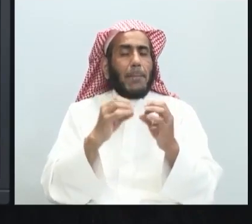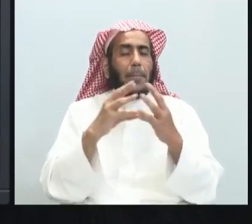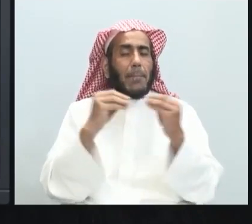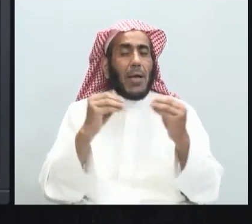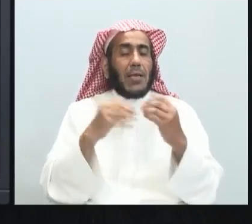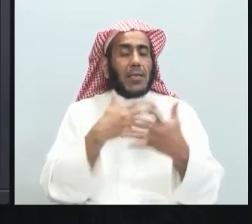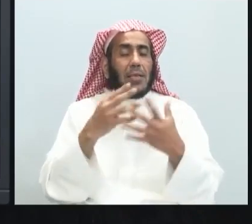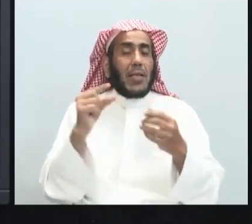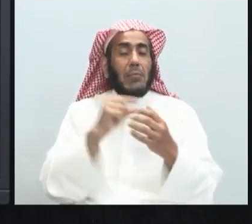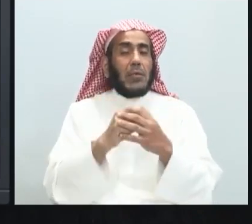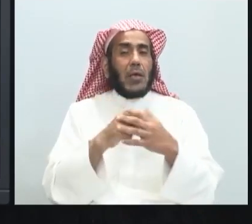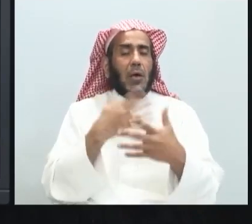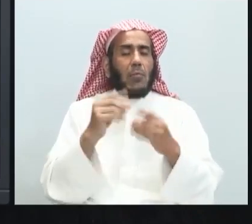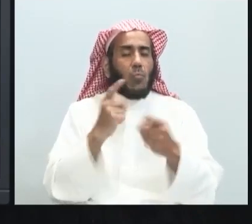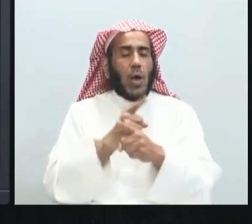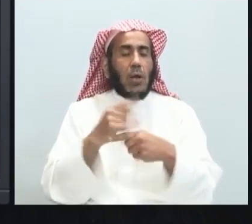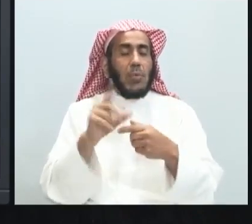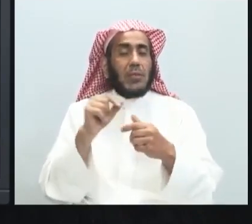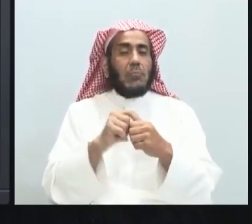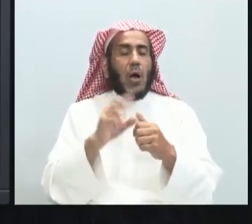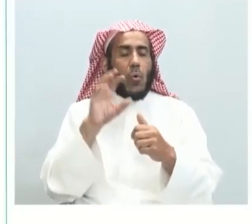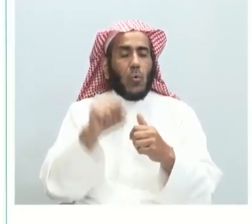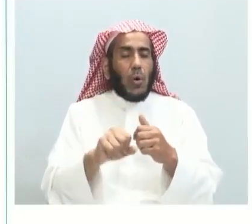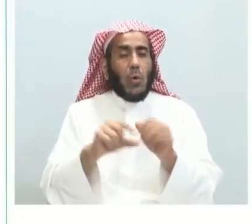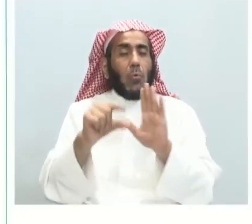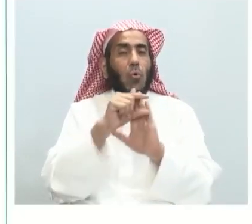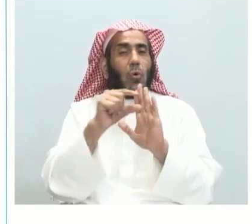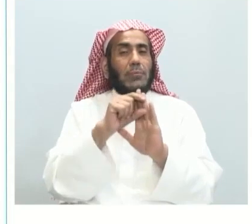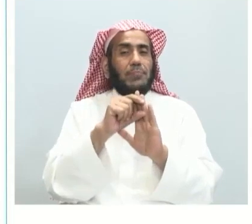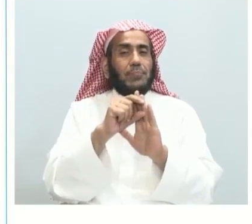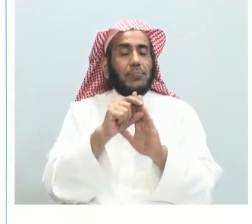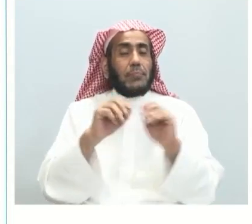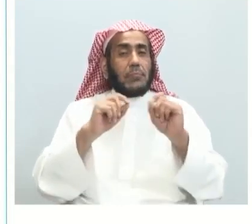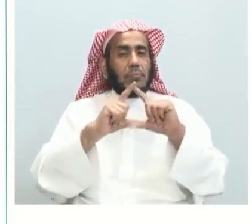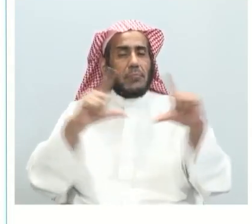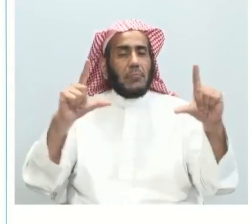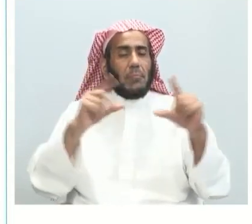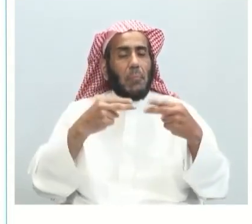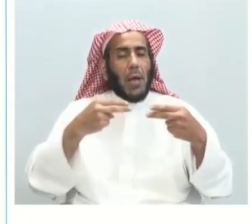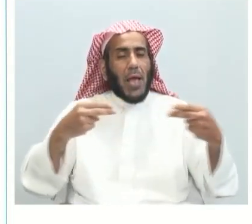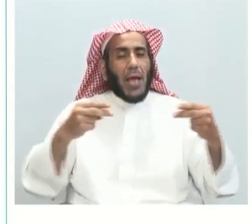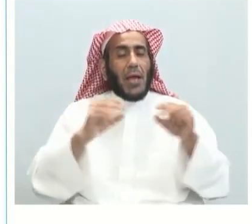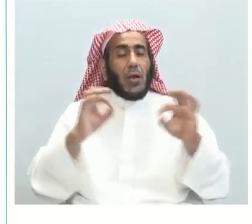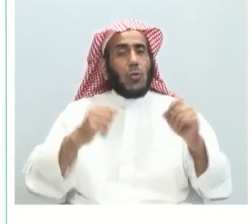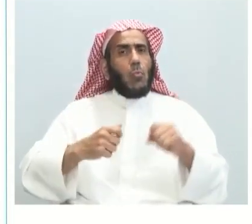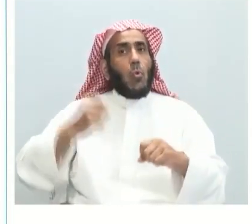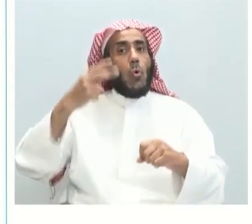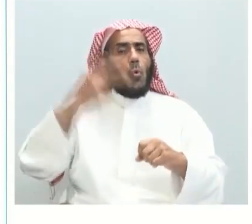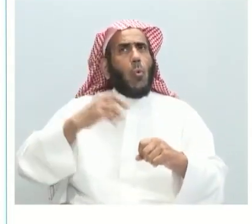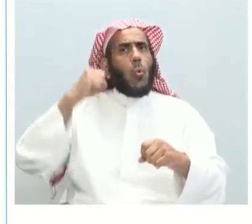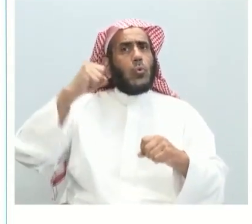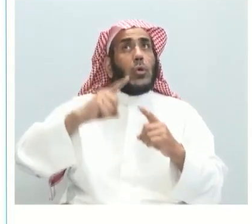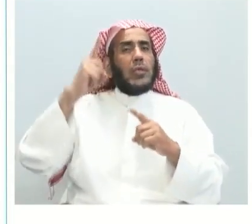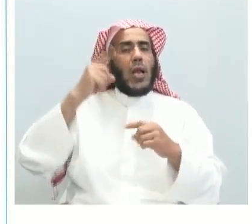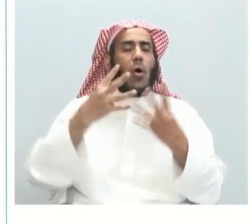من معاني كلماتها احسنتم نعم الموضوع هو بيان عظيم قدره الله تعالى